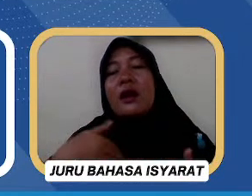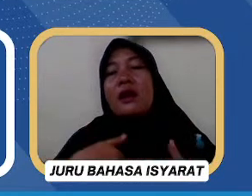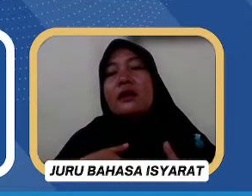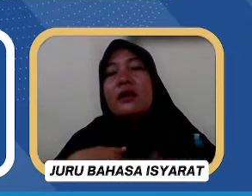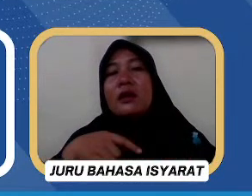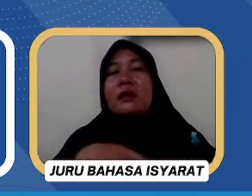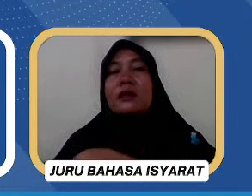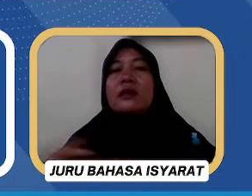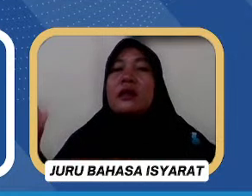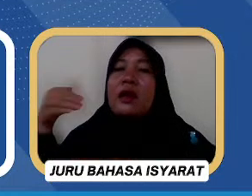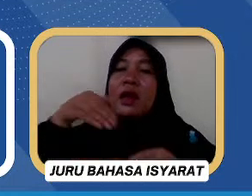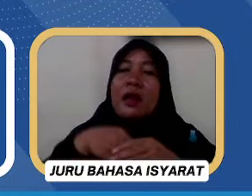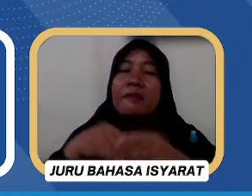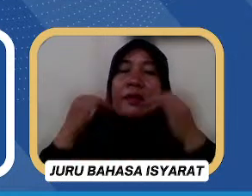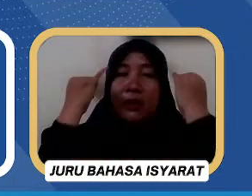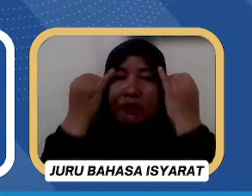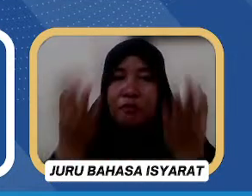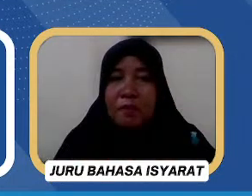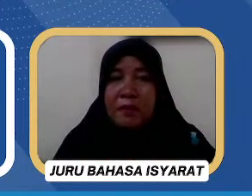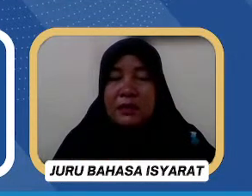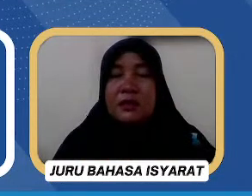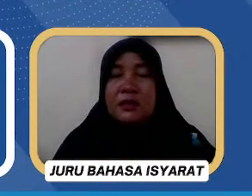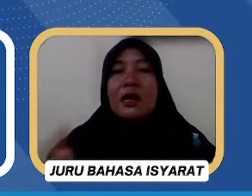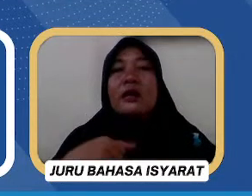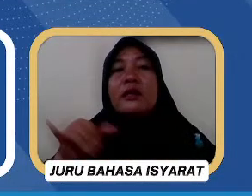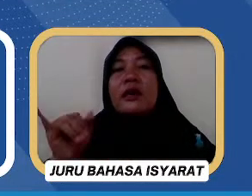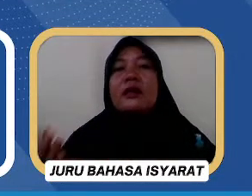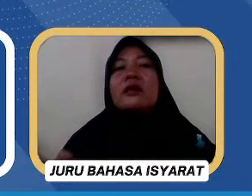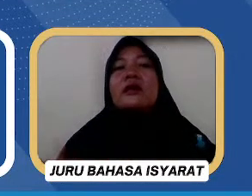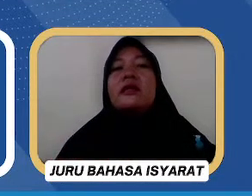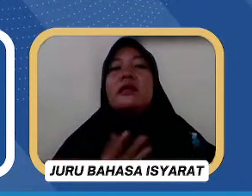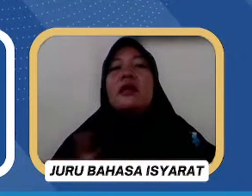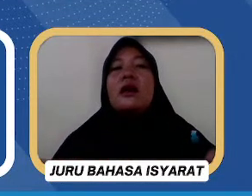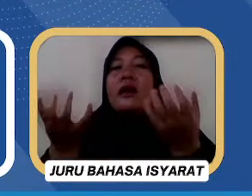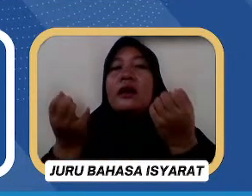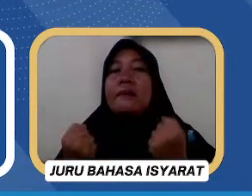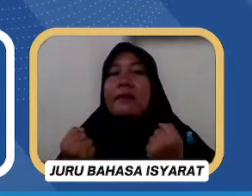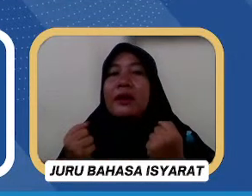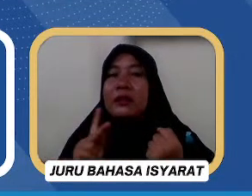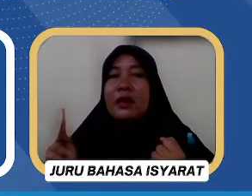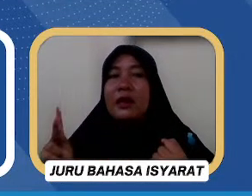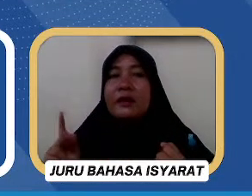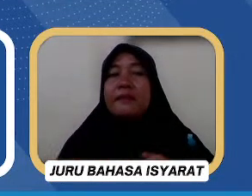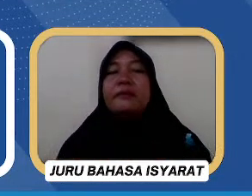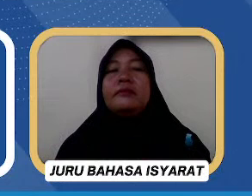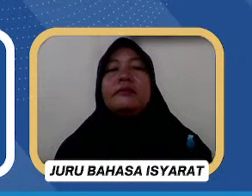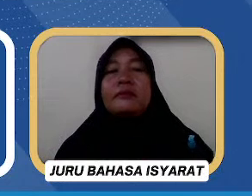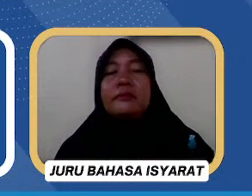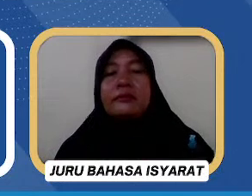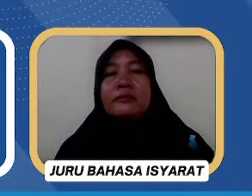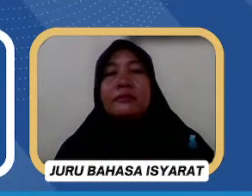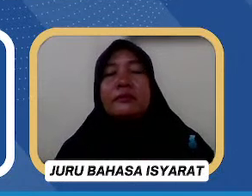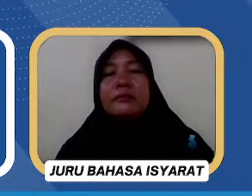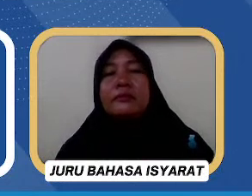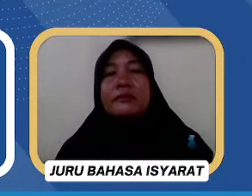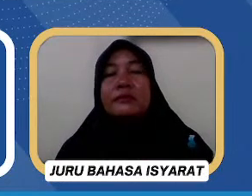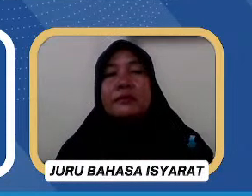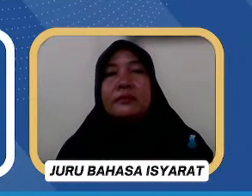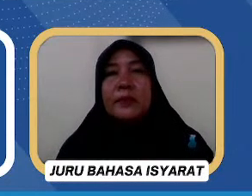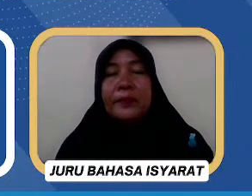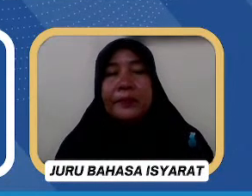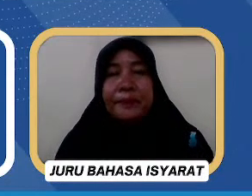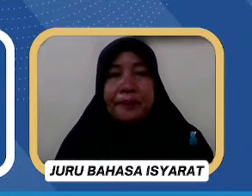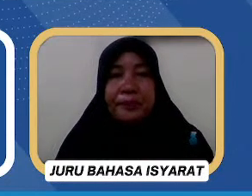pengawasan orang tua itu tetap melekat pada anak-anak. Yang berikutnya adalah jangan pernah